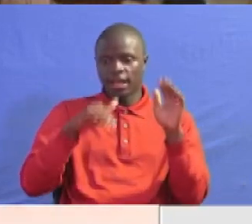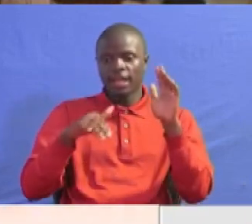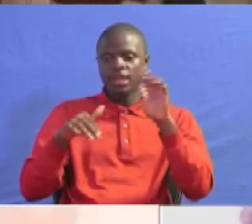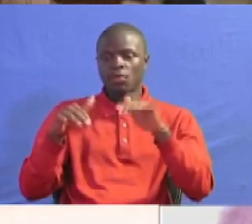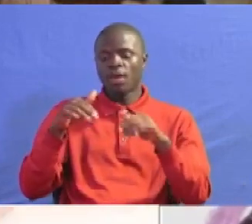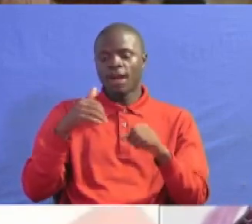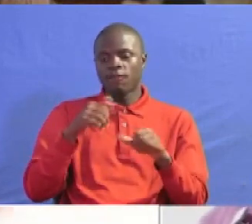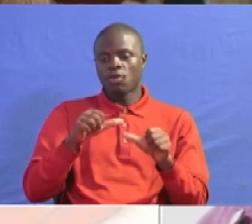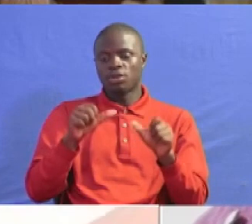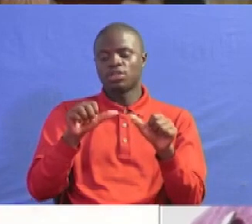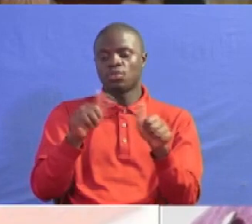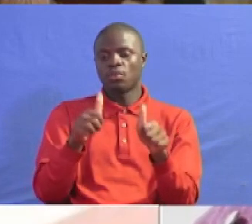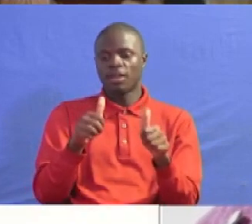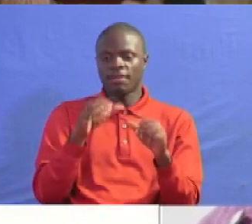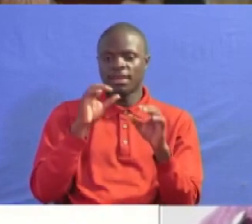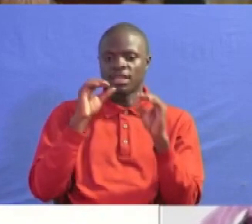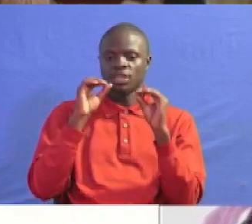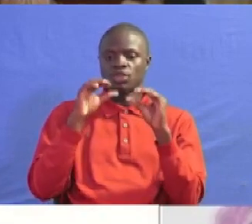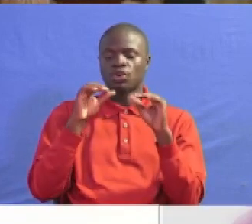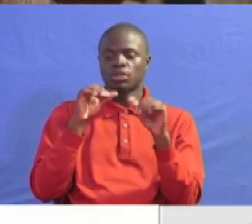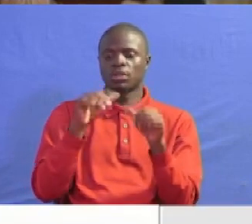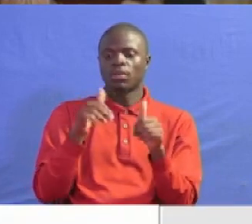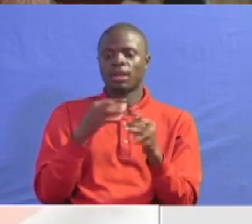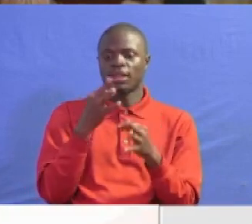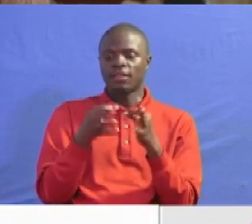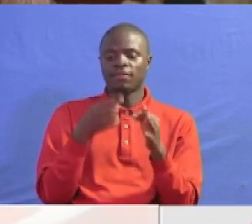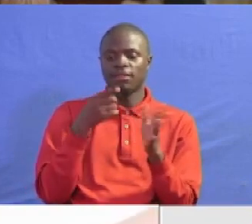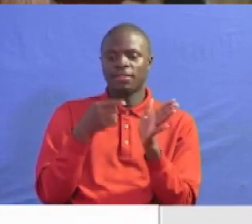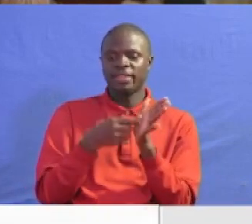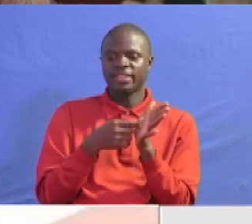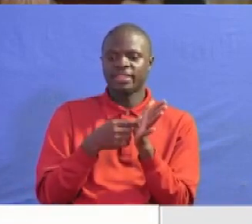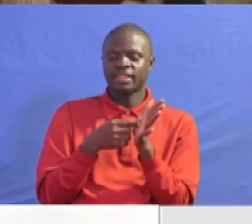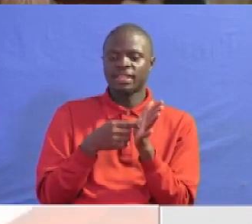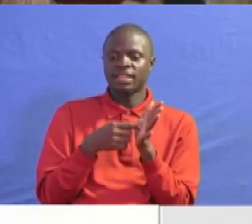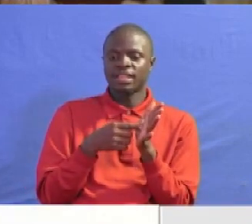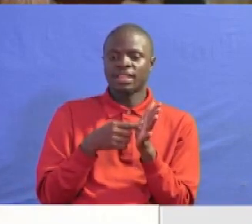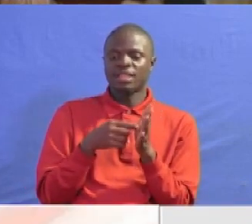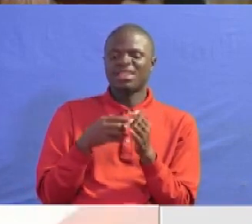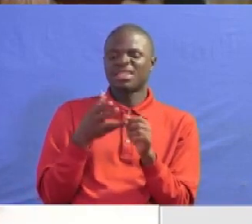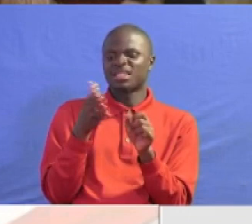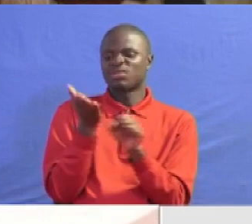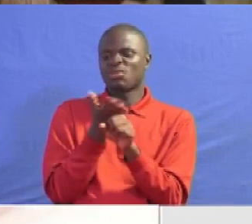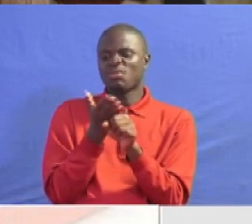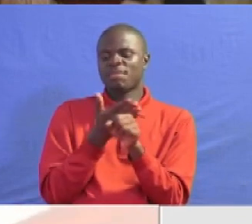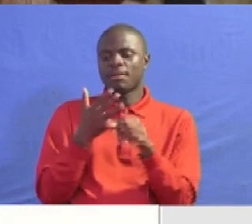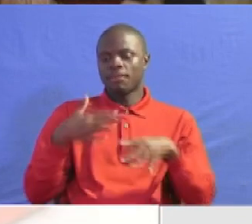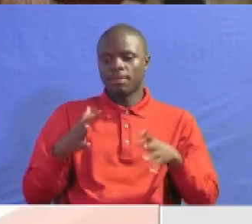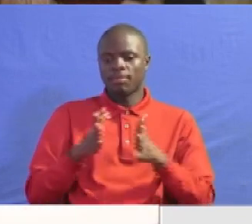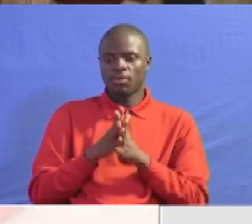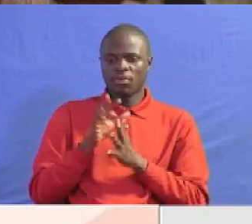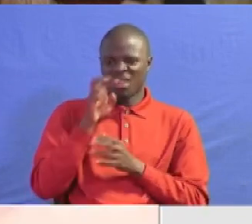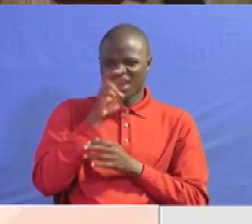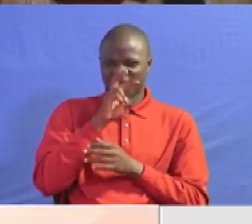sana. Tumeogereshwa mambo hiyo, na kama ni ya watu wa boga ama wa hii msukuma nini hizo,